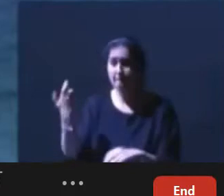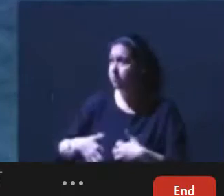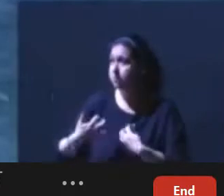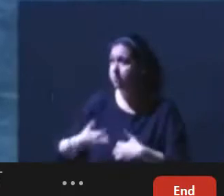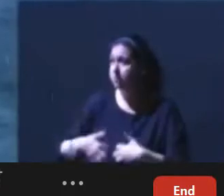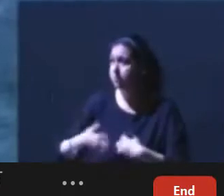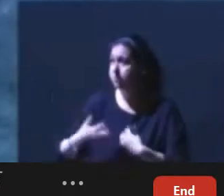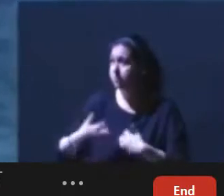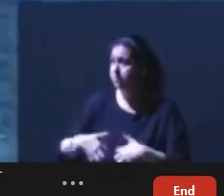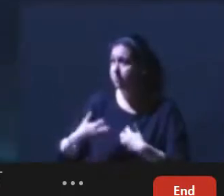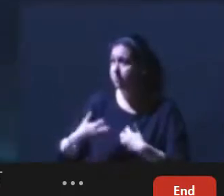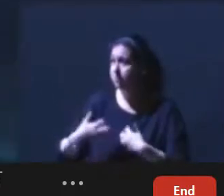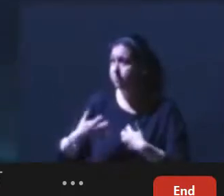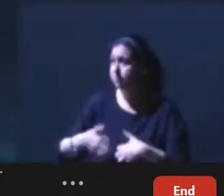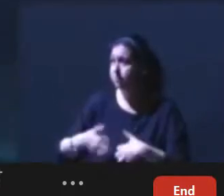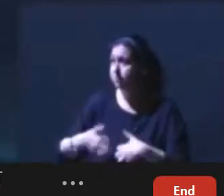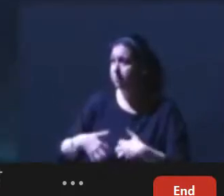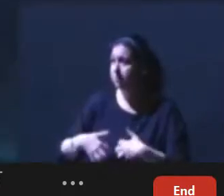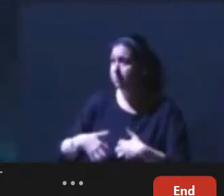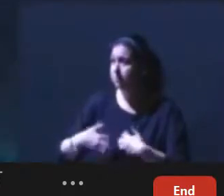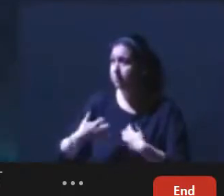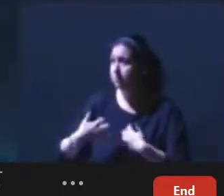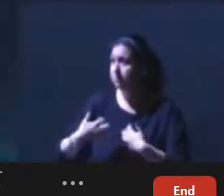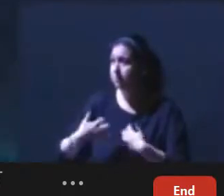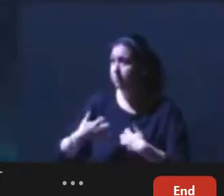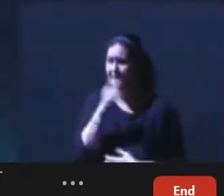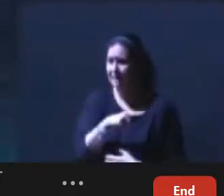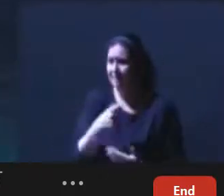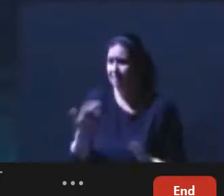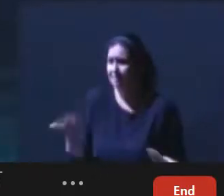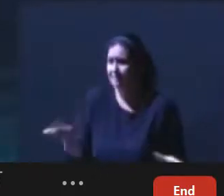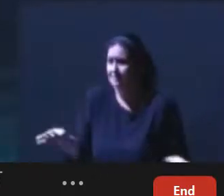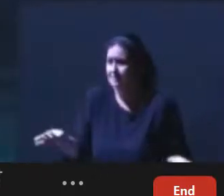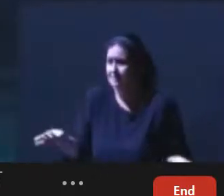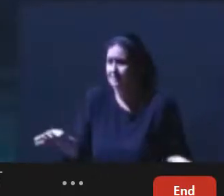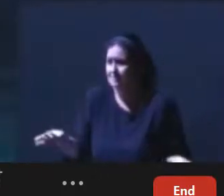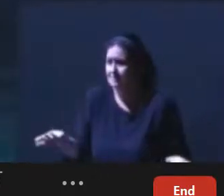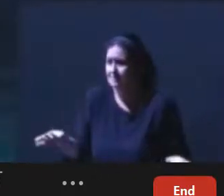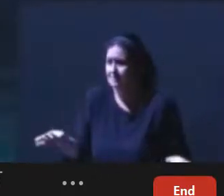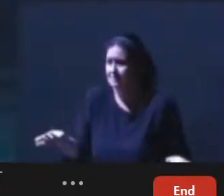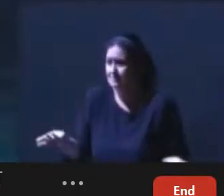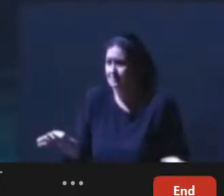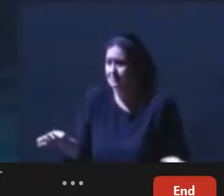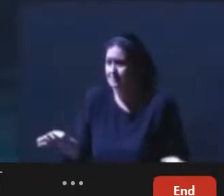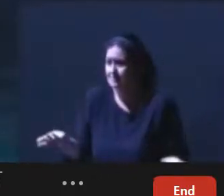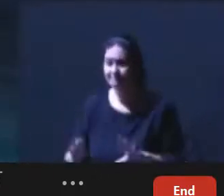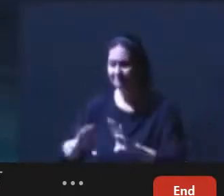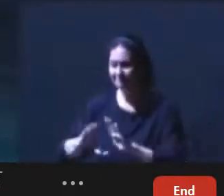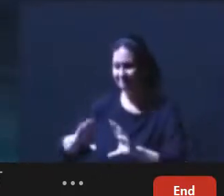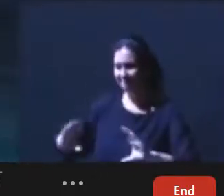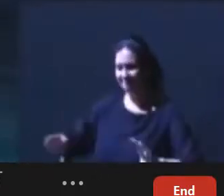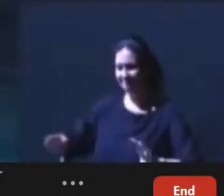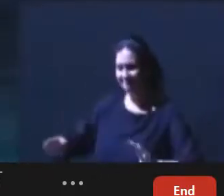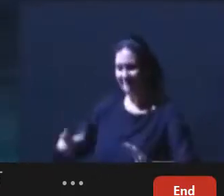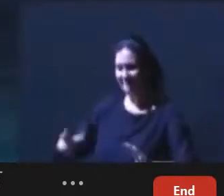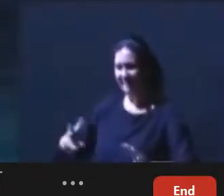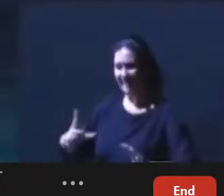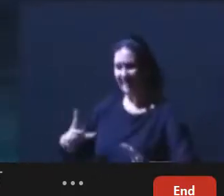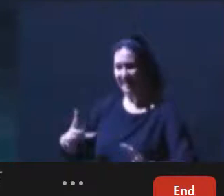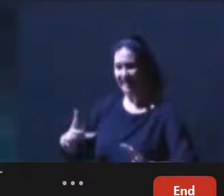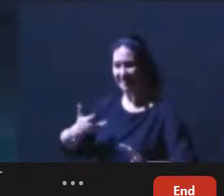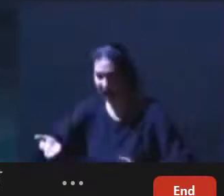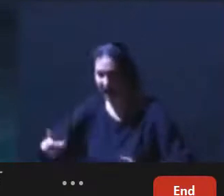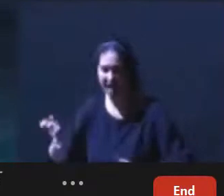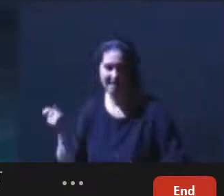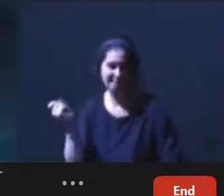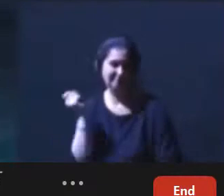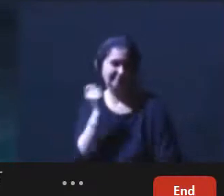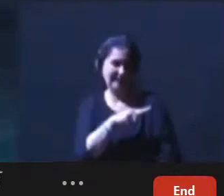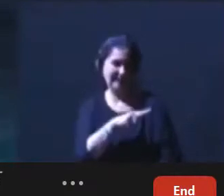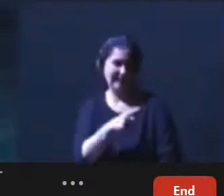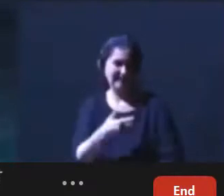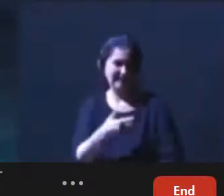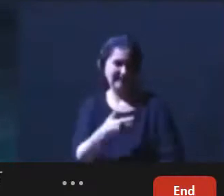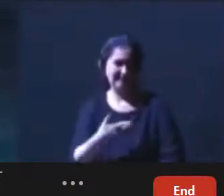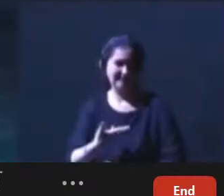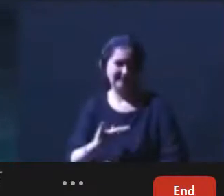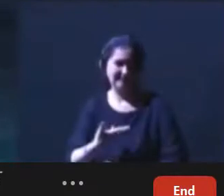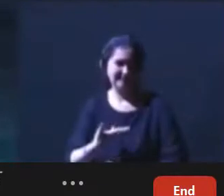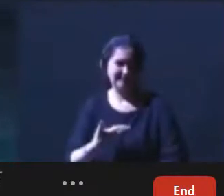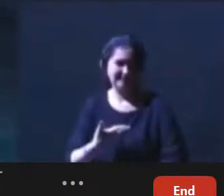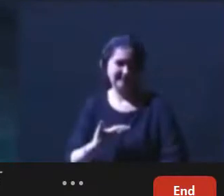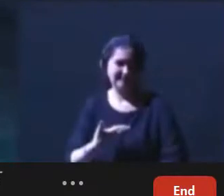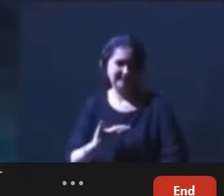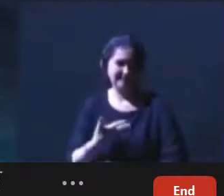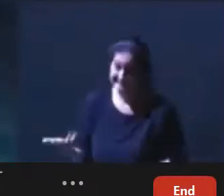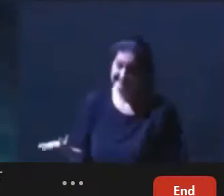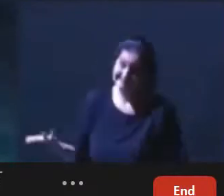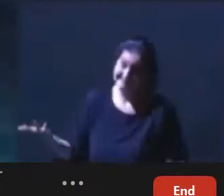chúng ta, thế thì có bao nhiêu người nội trợ sẽ sử dụng cái này, sử dụng cái thiết bị này để được miễn phí tiền điện, tiền nước, tiền